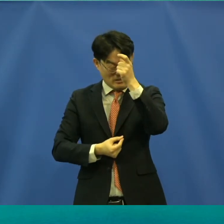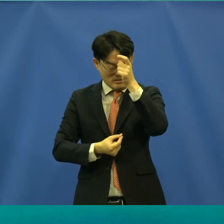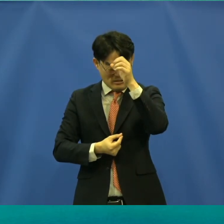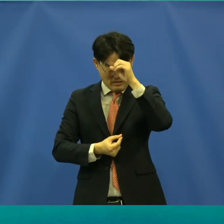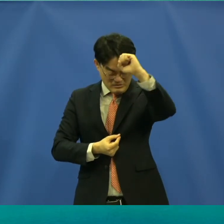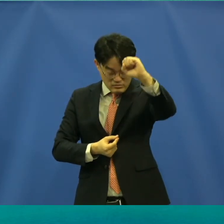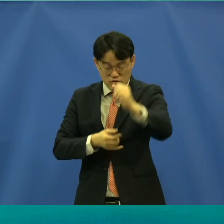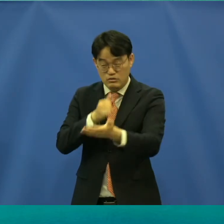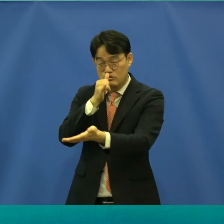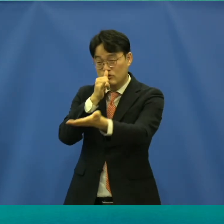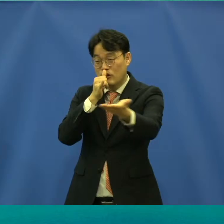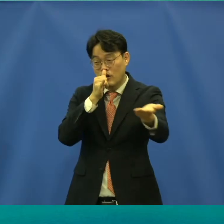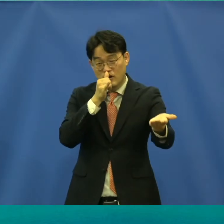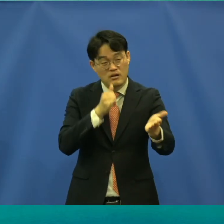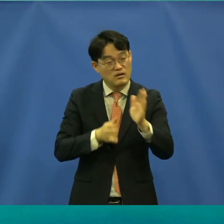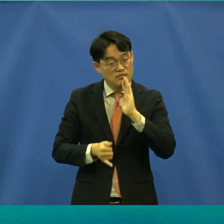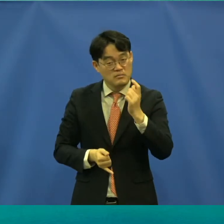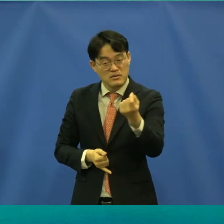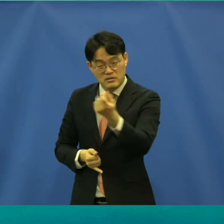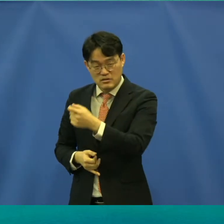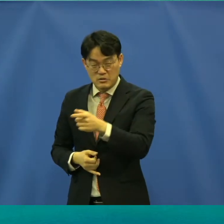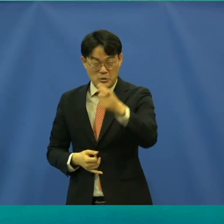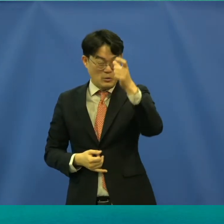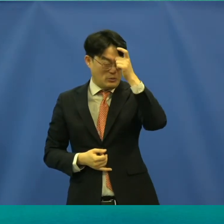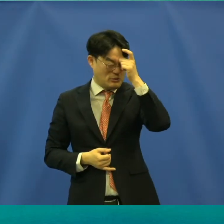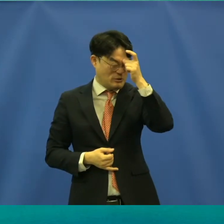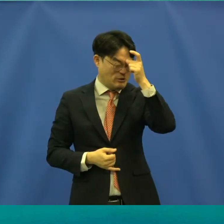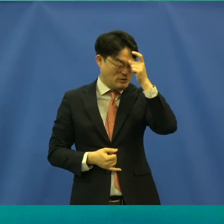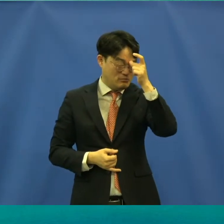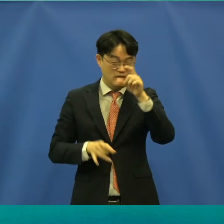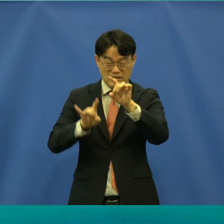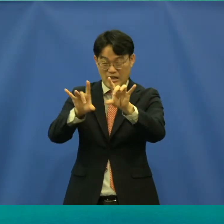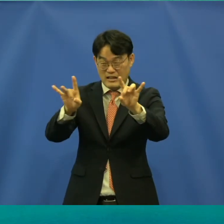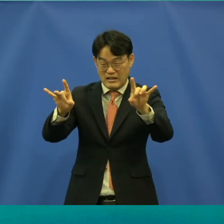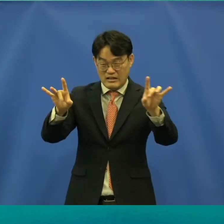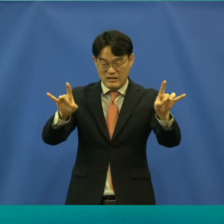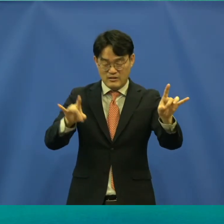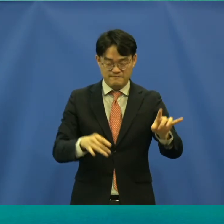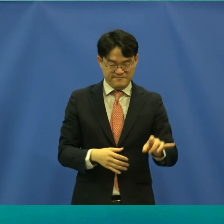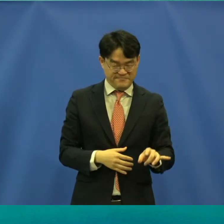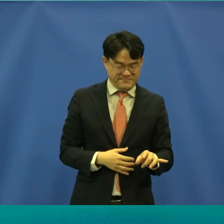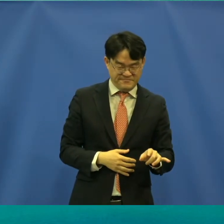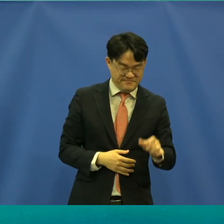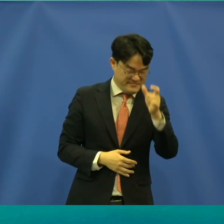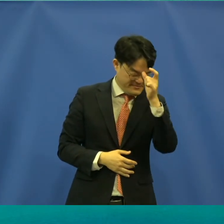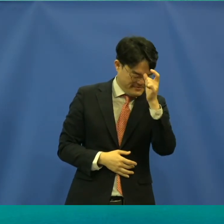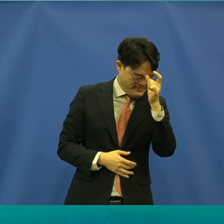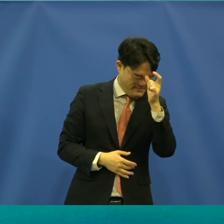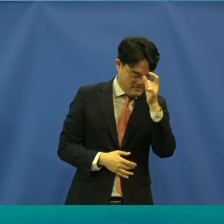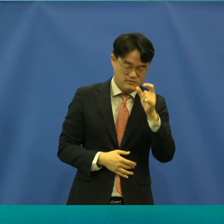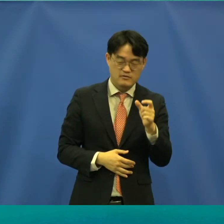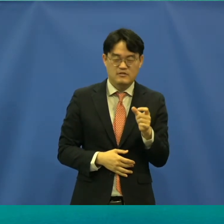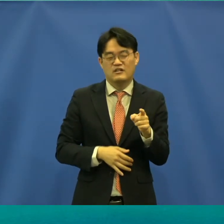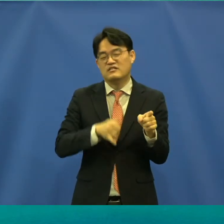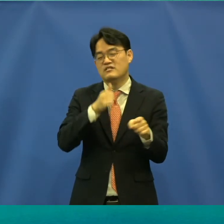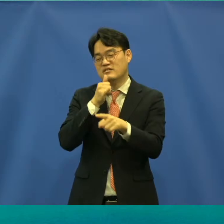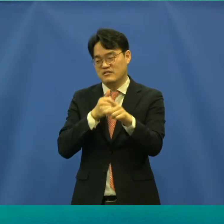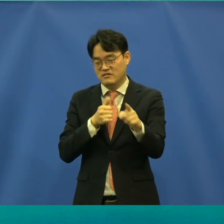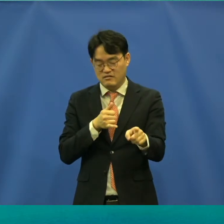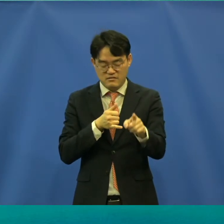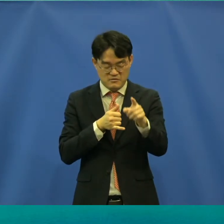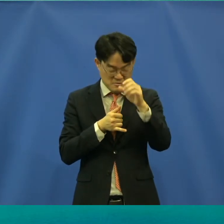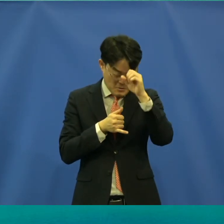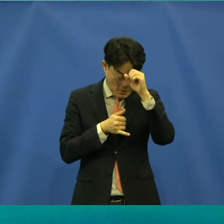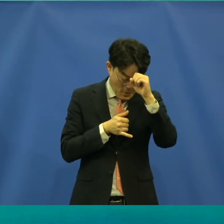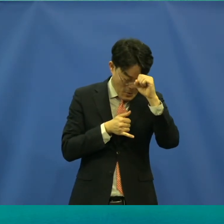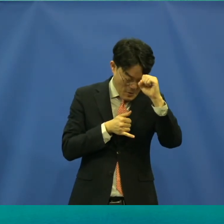살아온 세월만큼 그 고집이 쌓여오고 그냥 그 실력이 닦아서 그 고집이